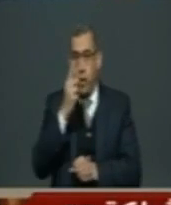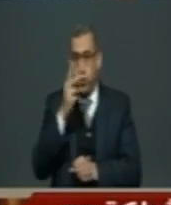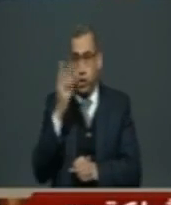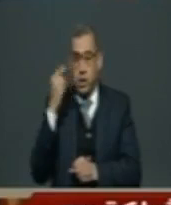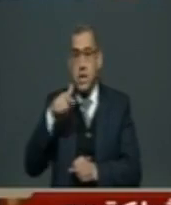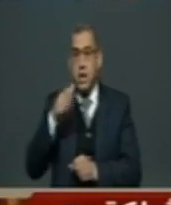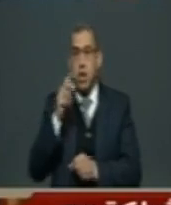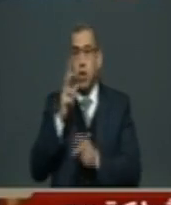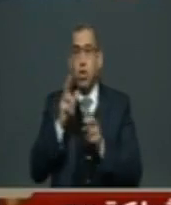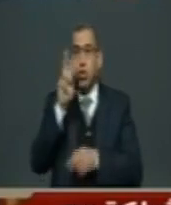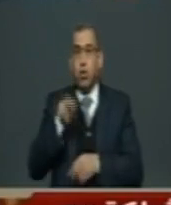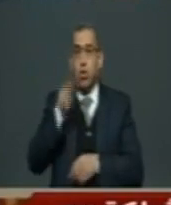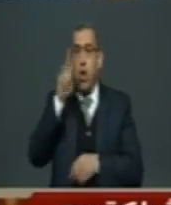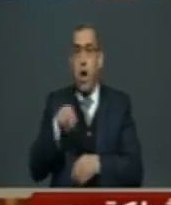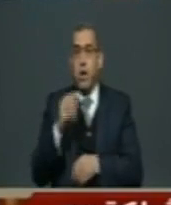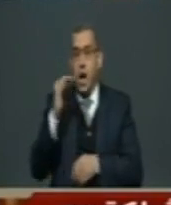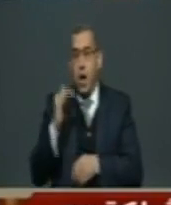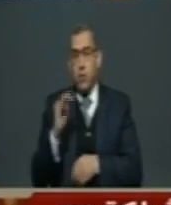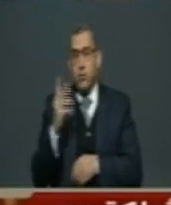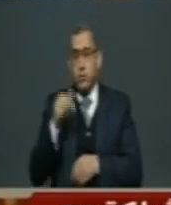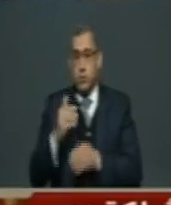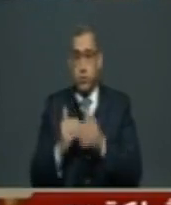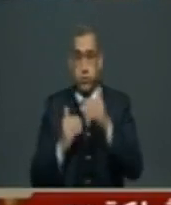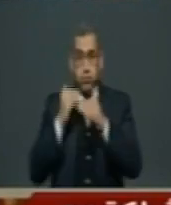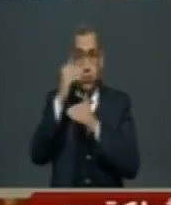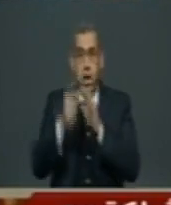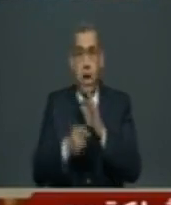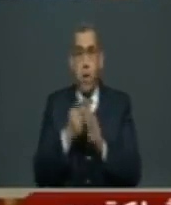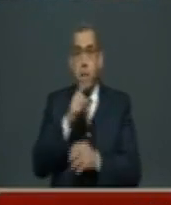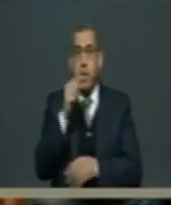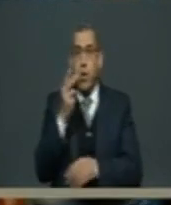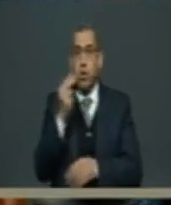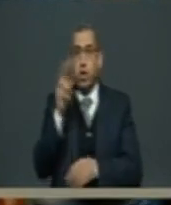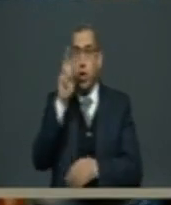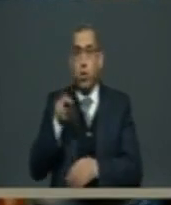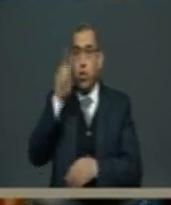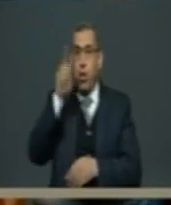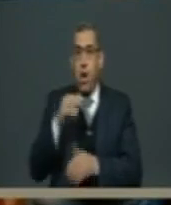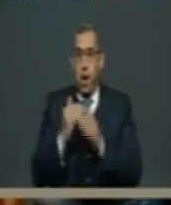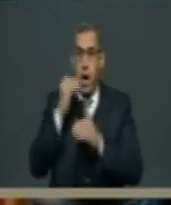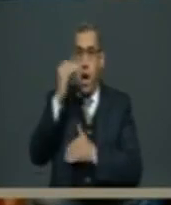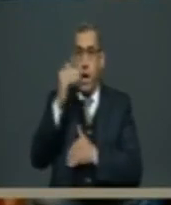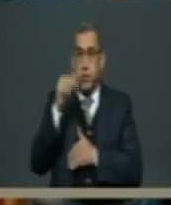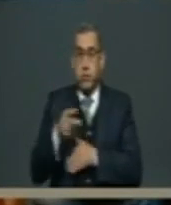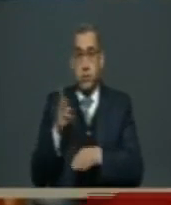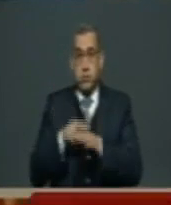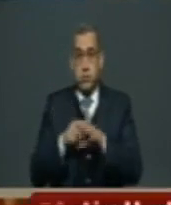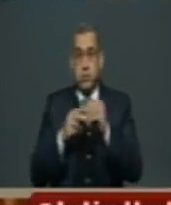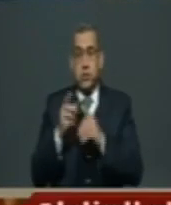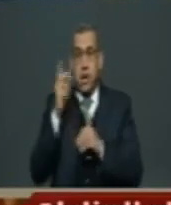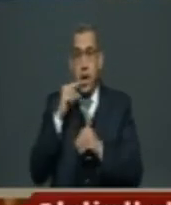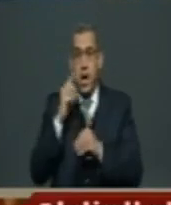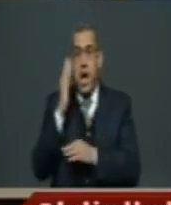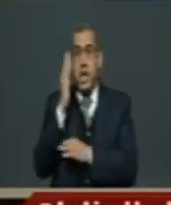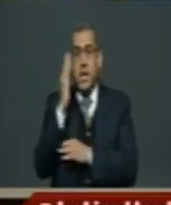ثم وصل في هذه الأزمات إلى أعلى من 120 دولار. وكذلك السلع